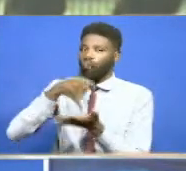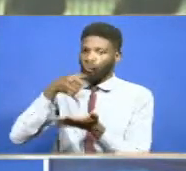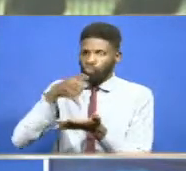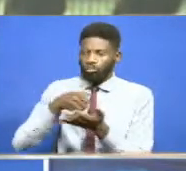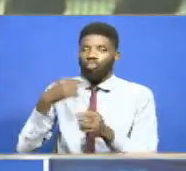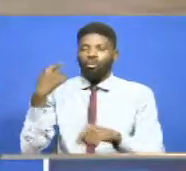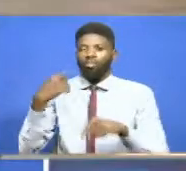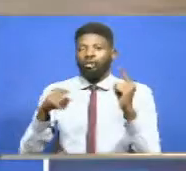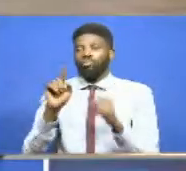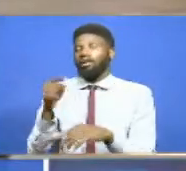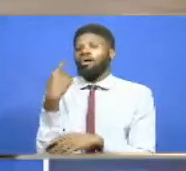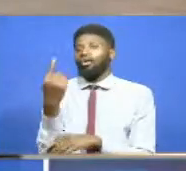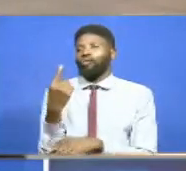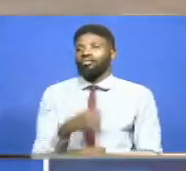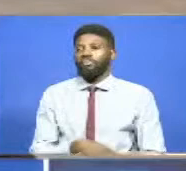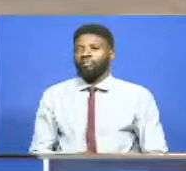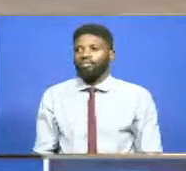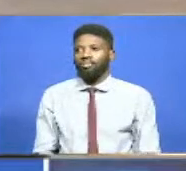hayo.